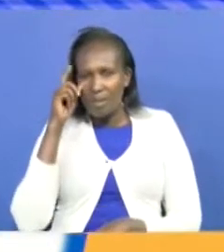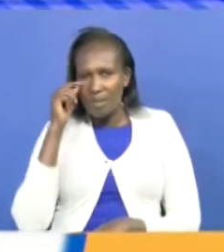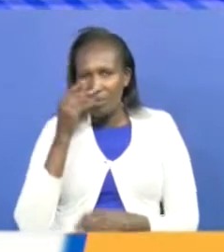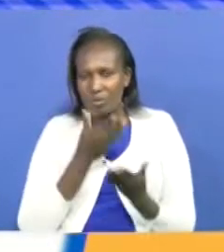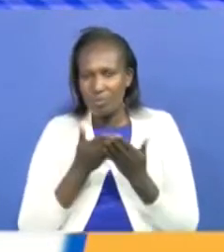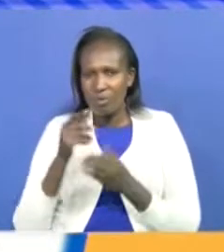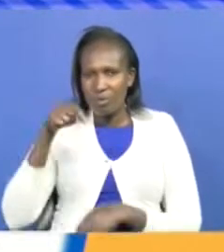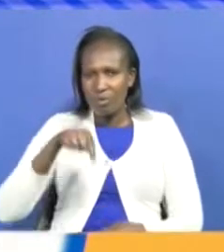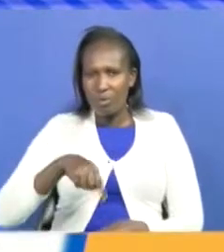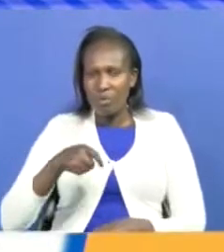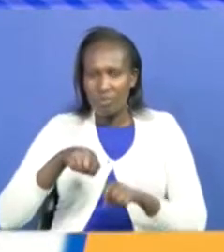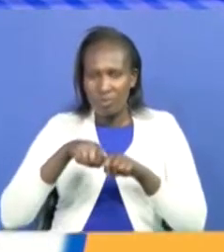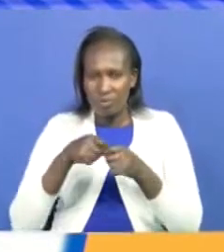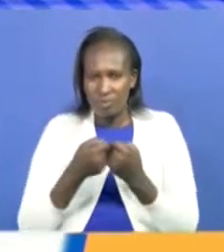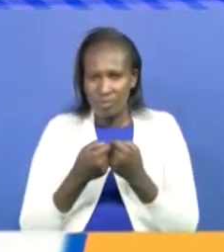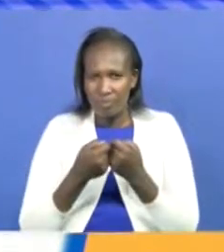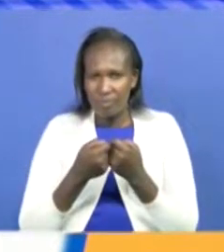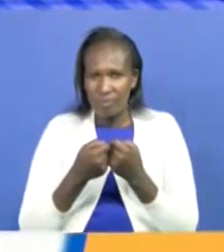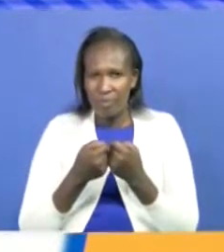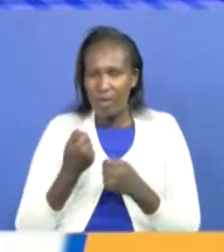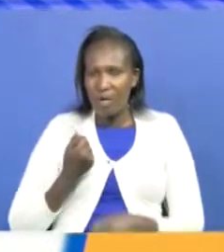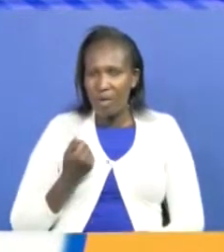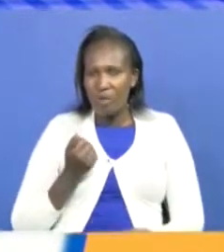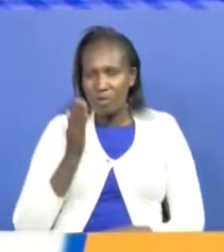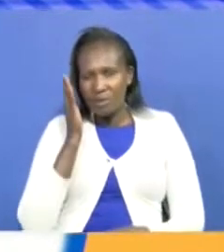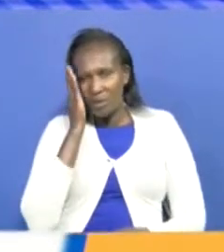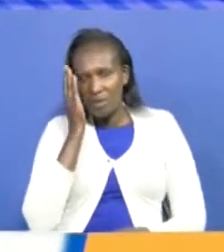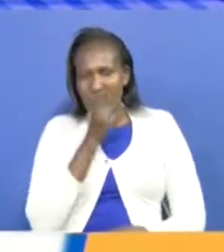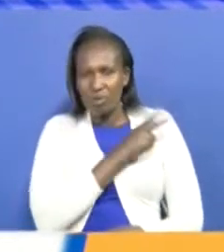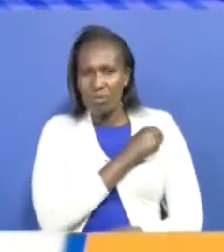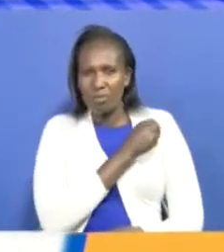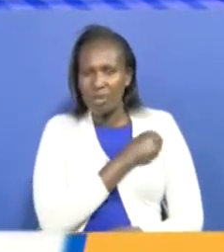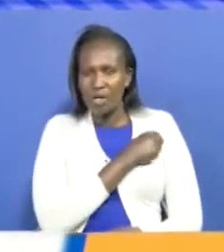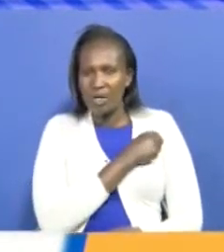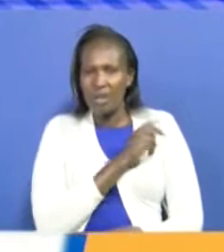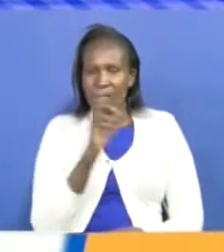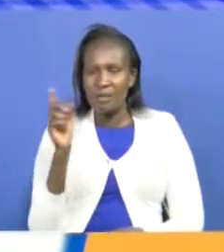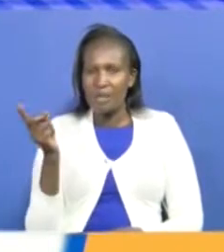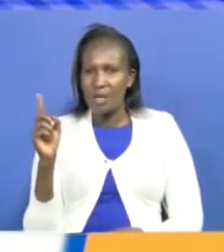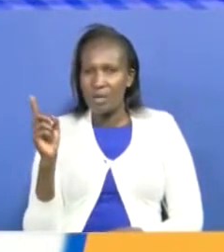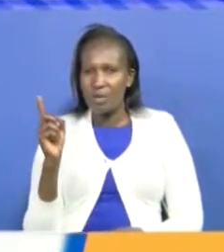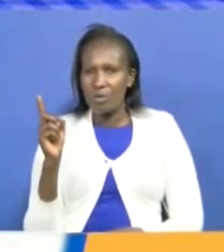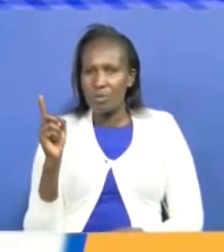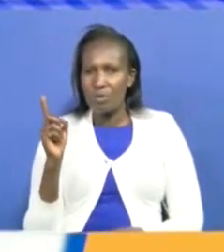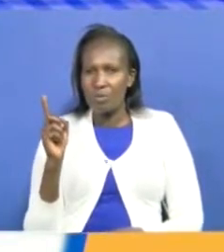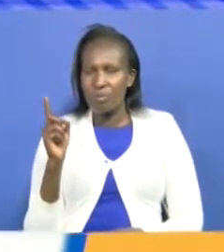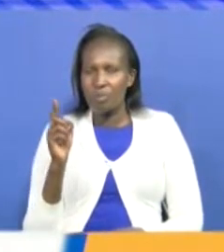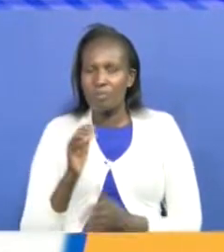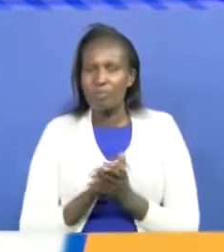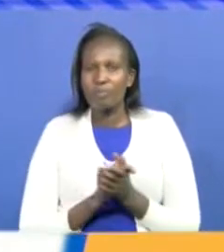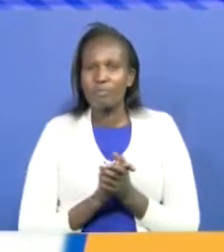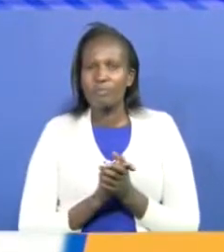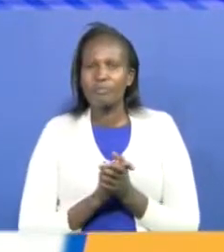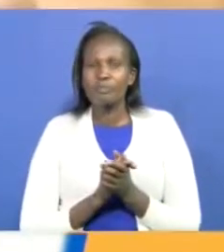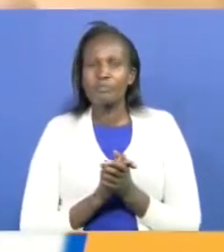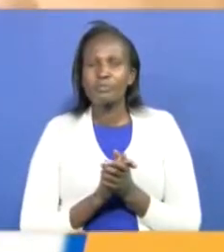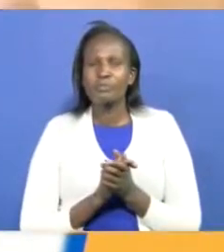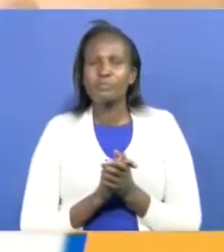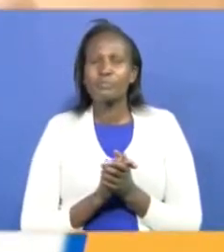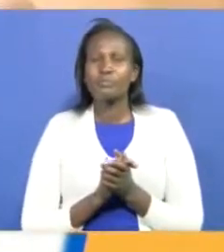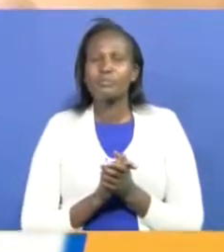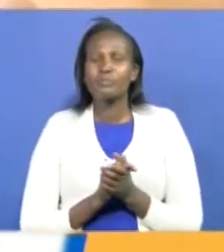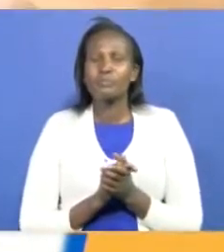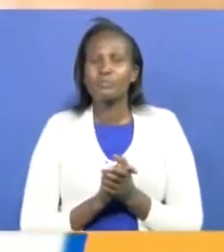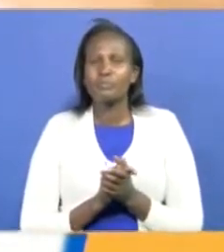kuvunjika kwa mguu wake wa kushoto. Msichana huyu amelazwa katika hospitali ya Gakan jijini Nairobi na hii hapa simulizi kumhusu. Ni